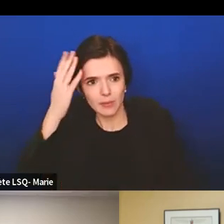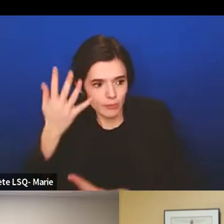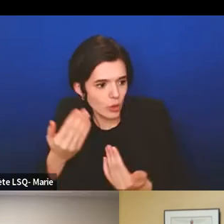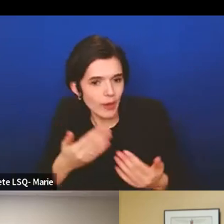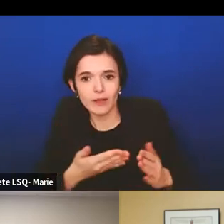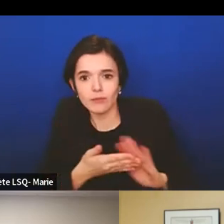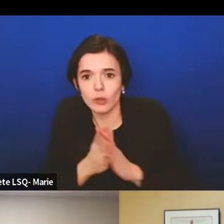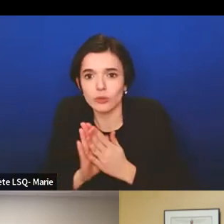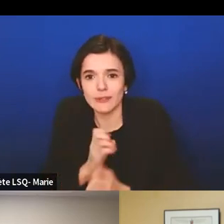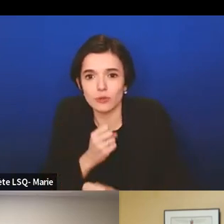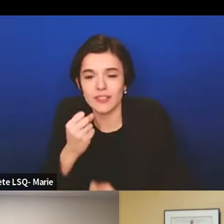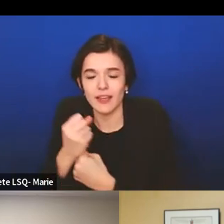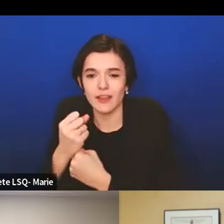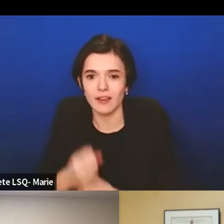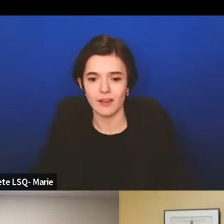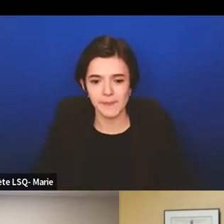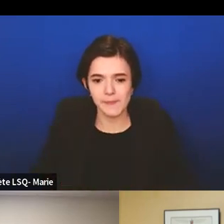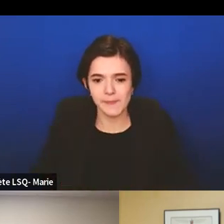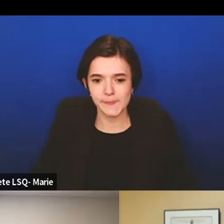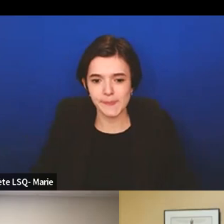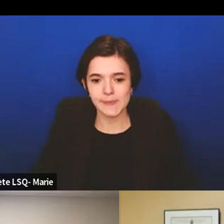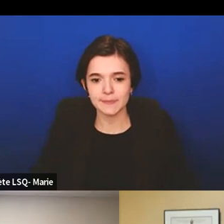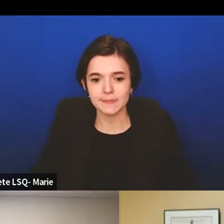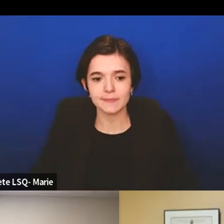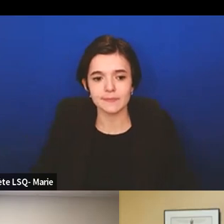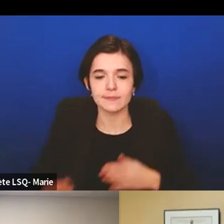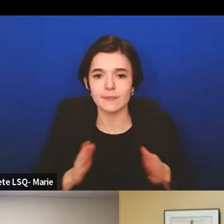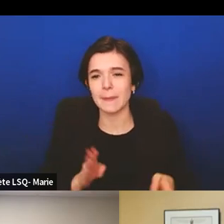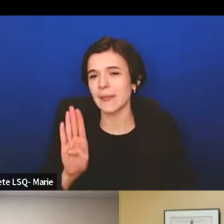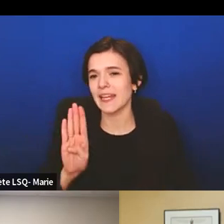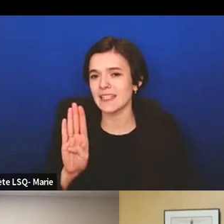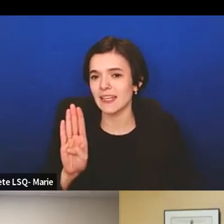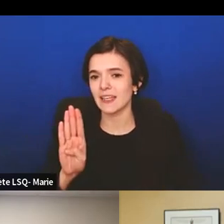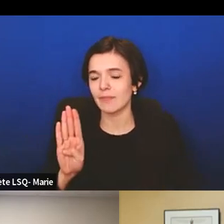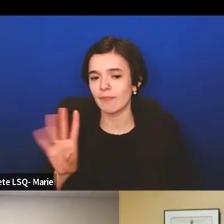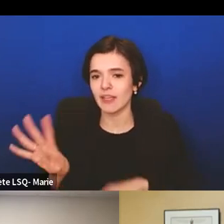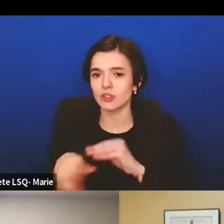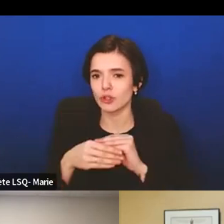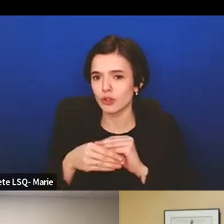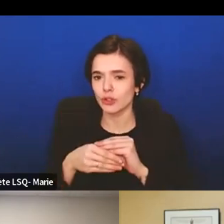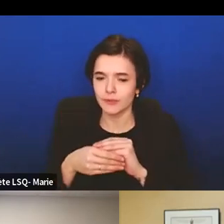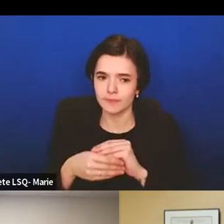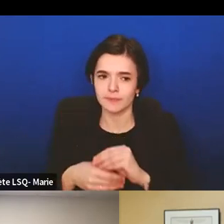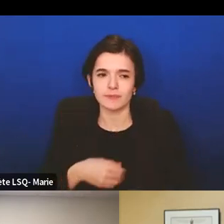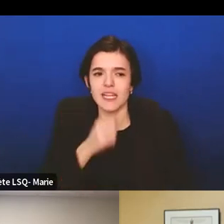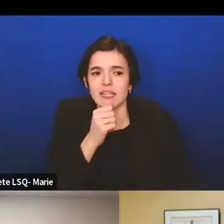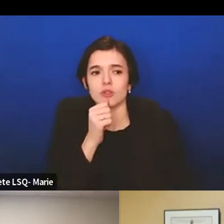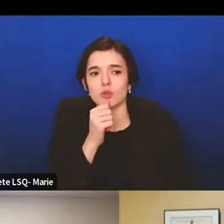Absolument. Oui. Et je pensais à ça quand, Dr Virgo, vous